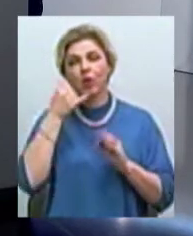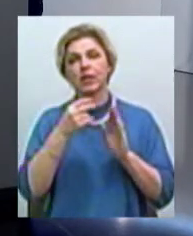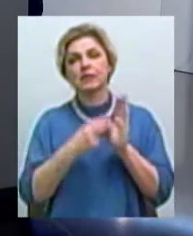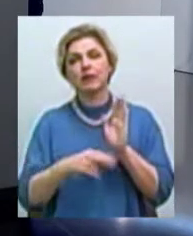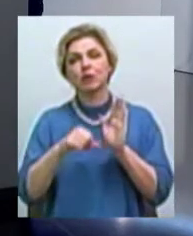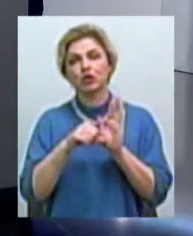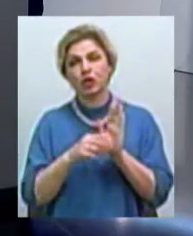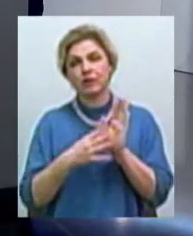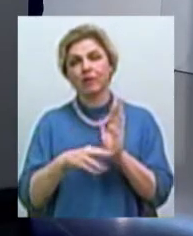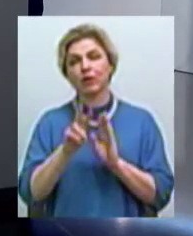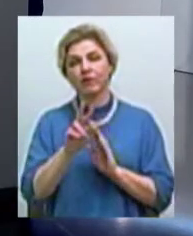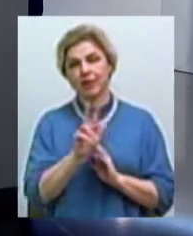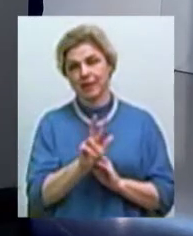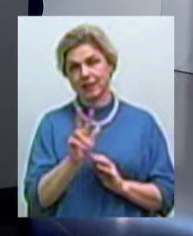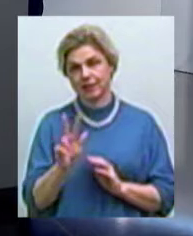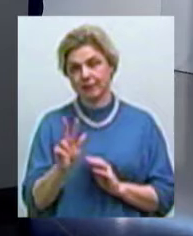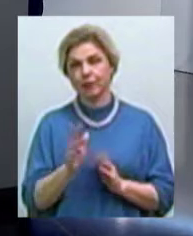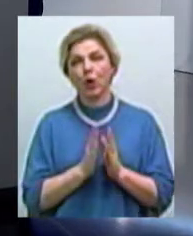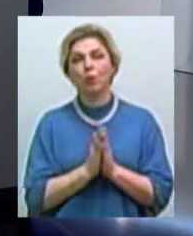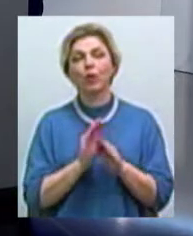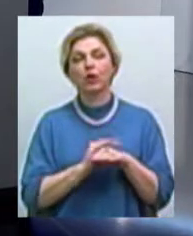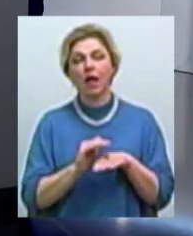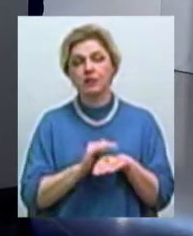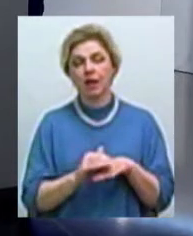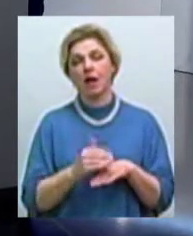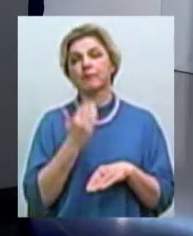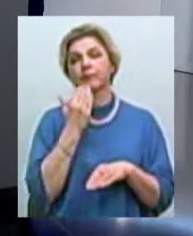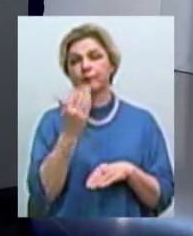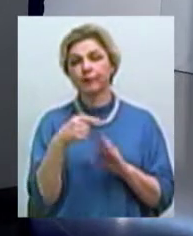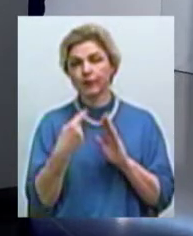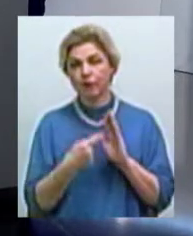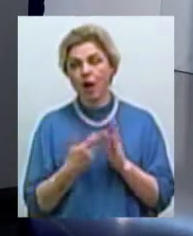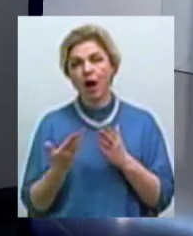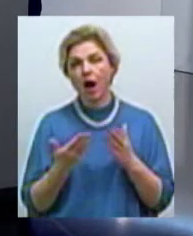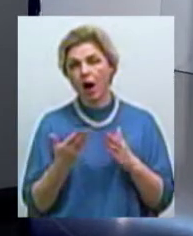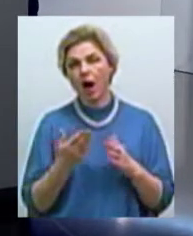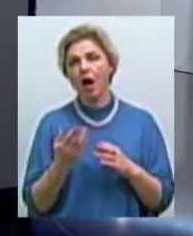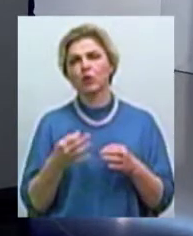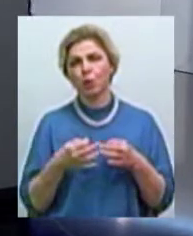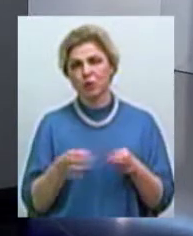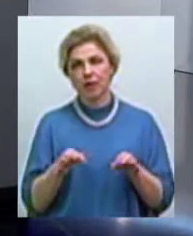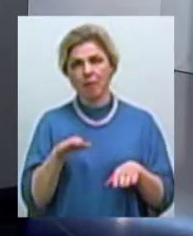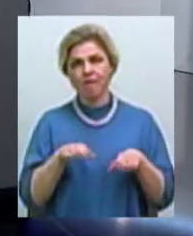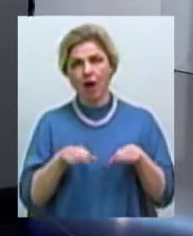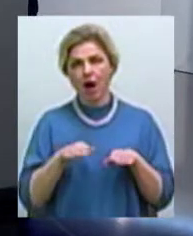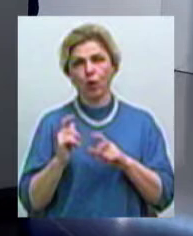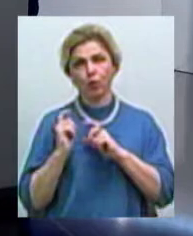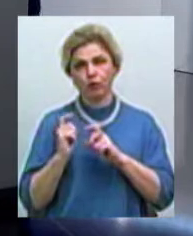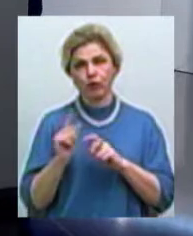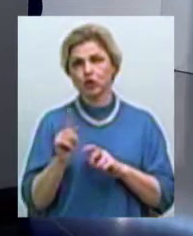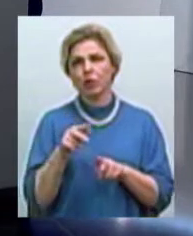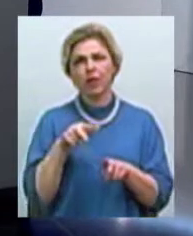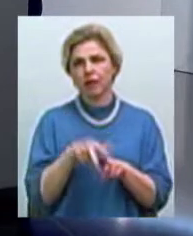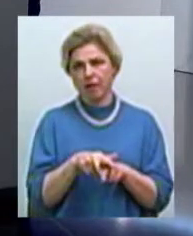76-92-33. Будь ласка, Олександр Анатолійович, яка допустима вага вантажу для фур, щоб не руйнувати дороги? Ну, дивіться, щоб не